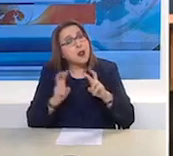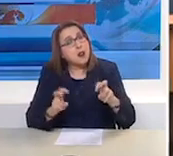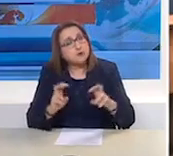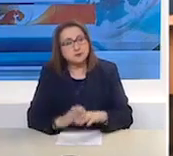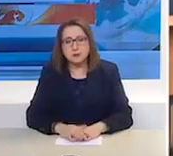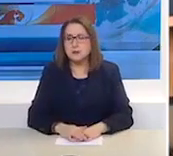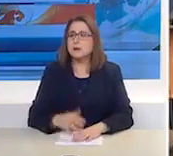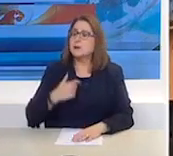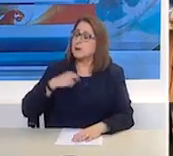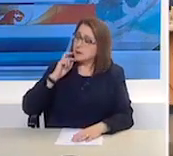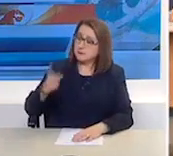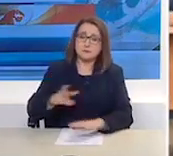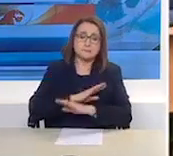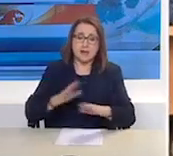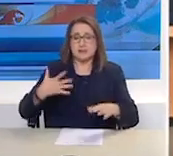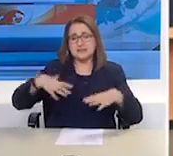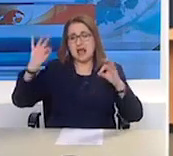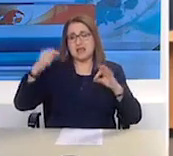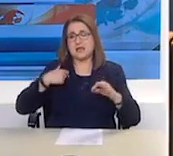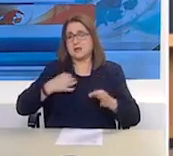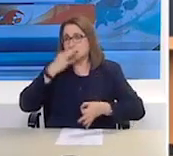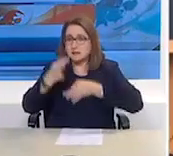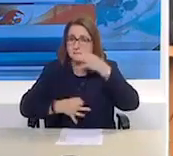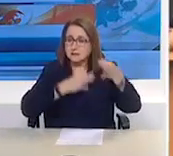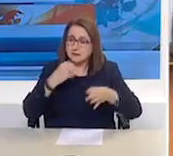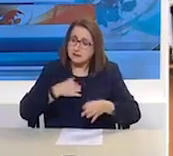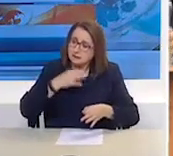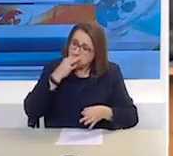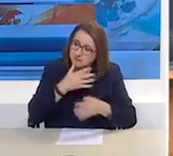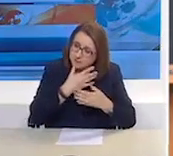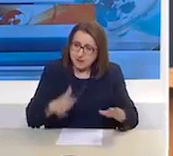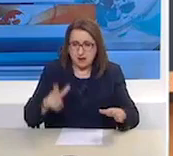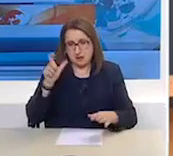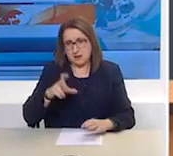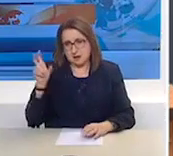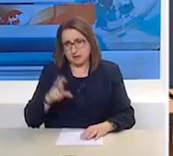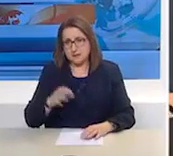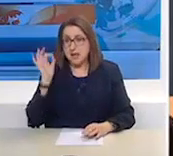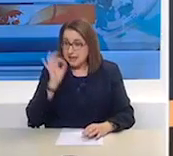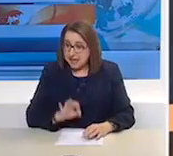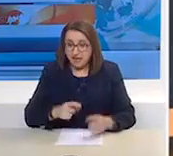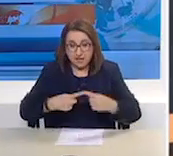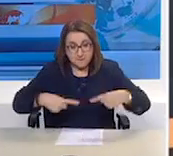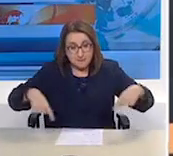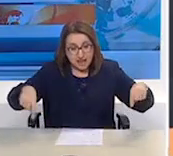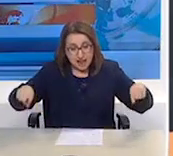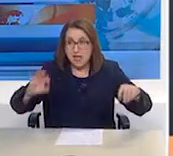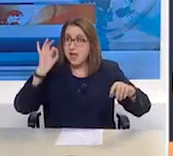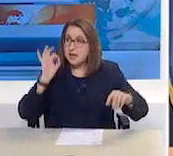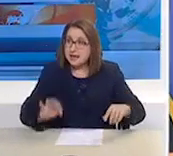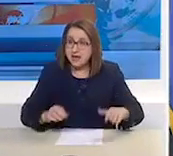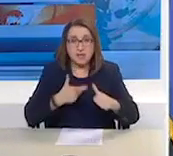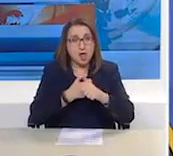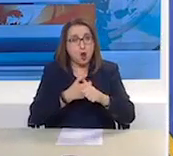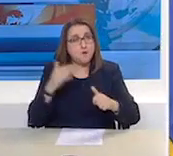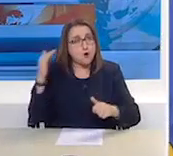Απάντησα ήδη στο εισηγητικό μου σημείωμα. Δεν μπορεί σε κάθε παραλία, σε κάθε